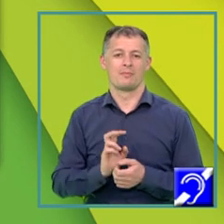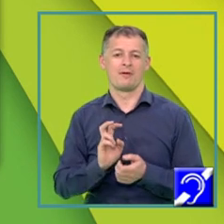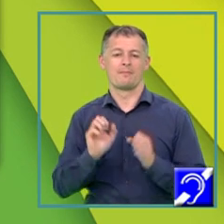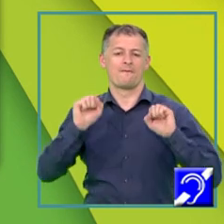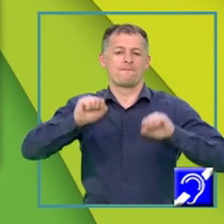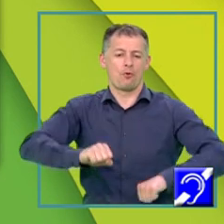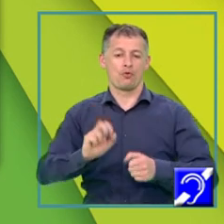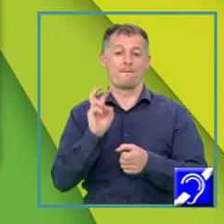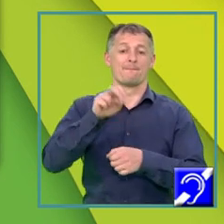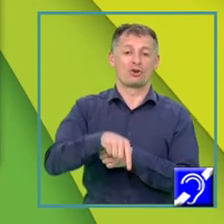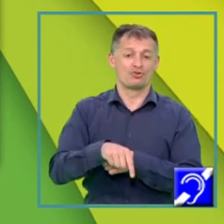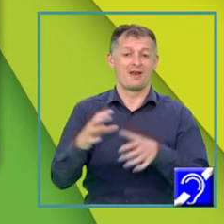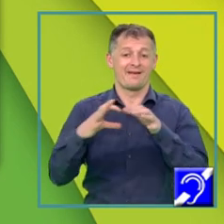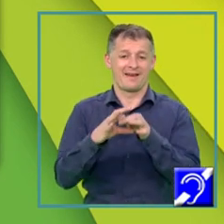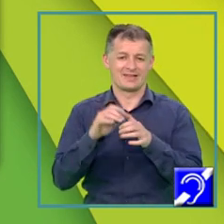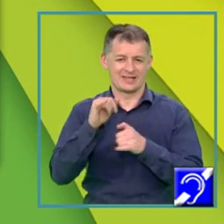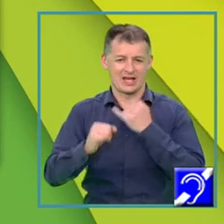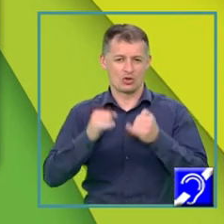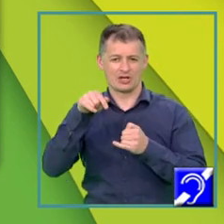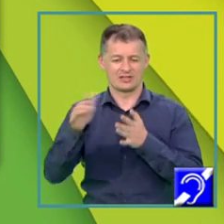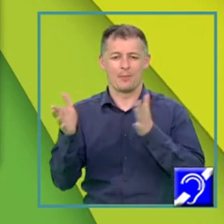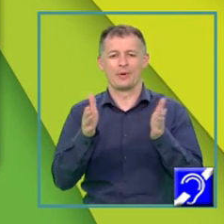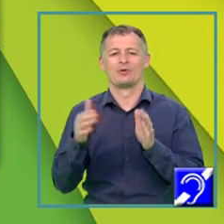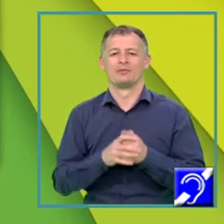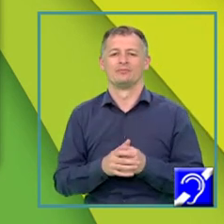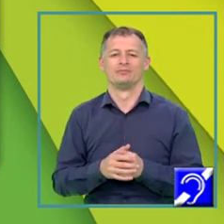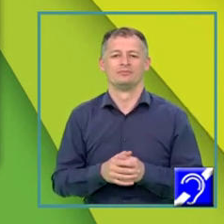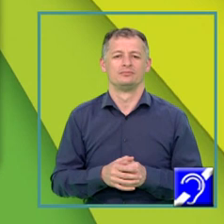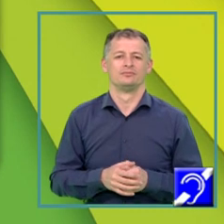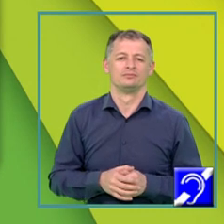relațiile internaționale din această perioadă mai sus numită,